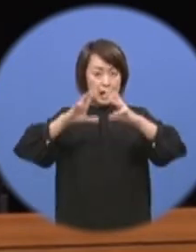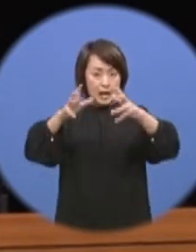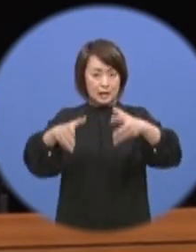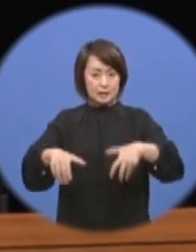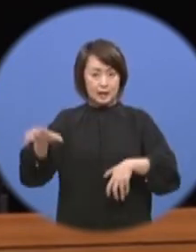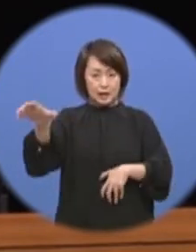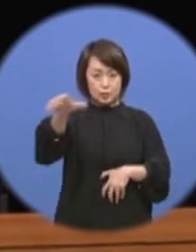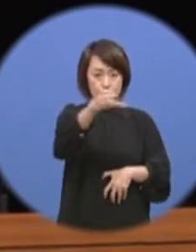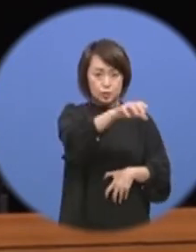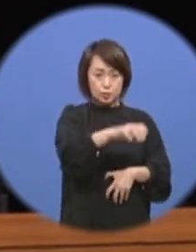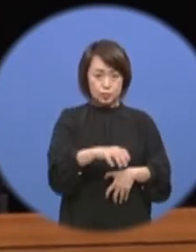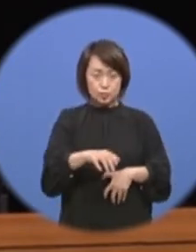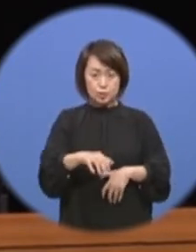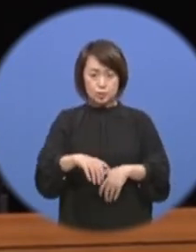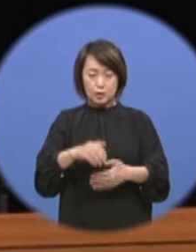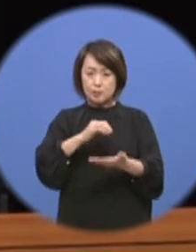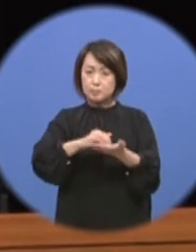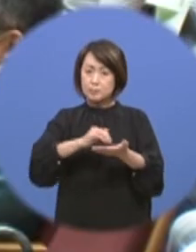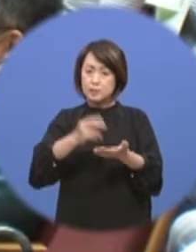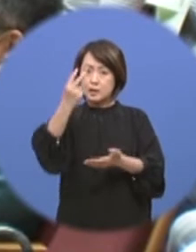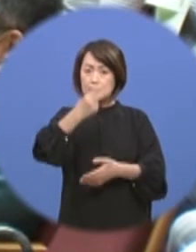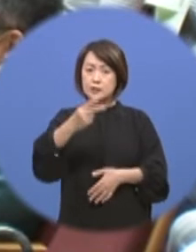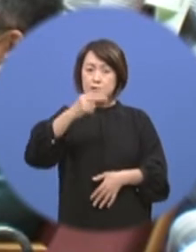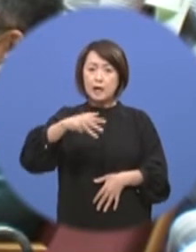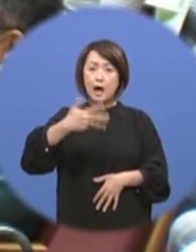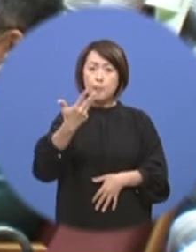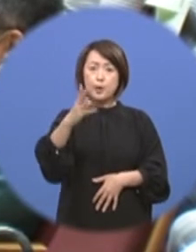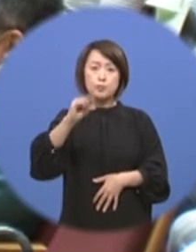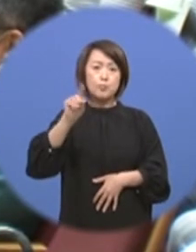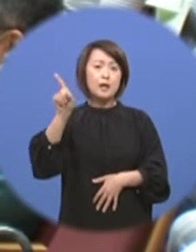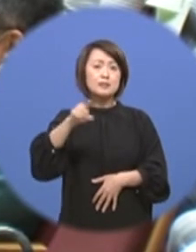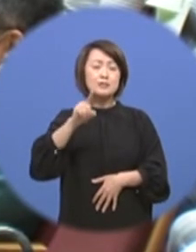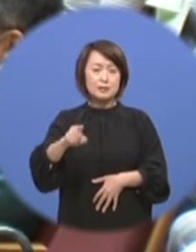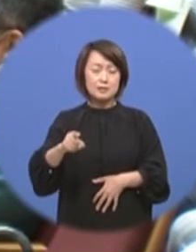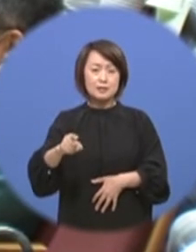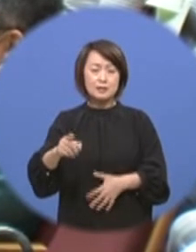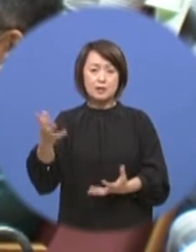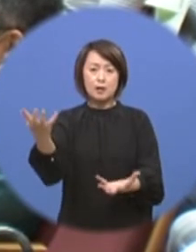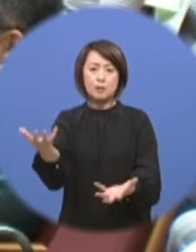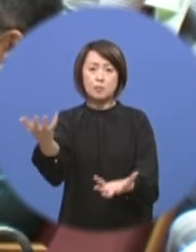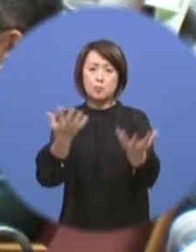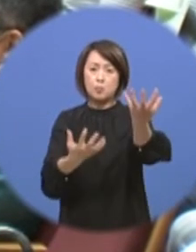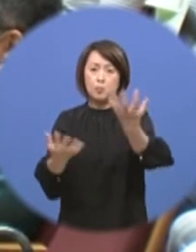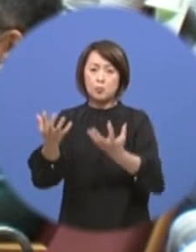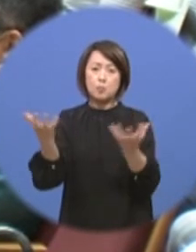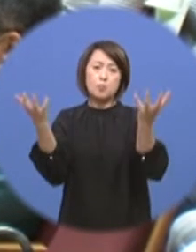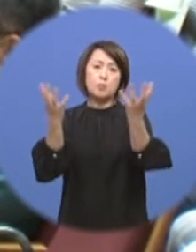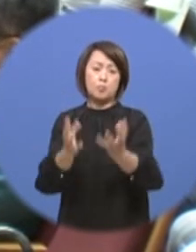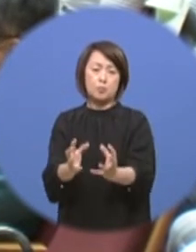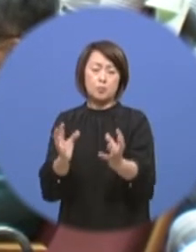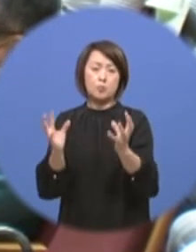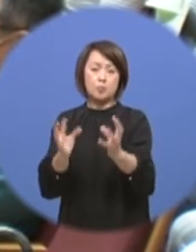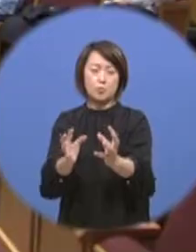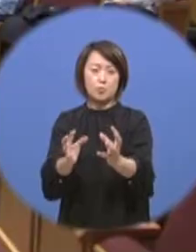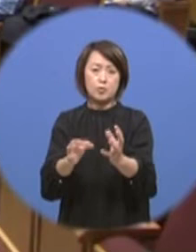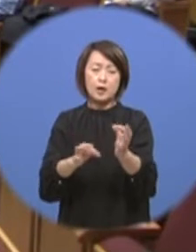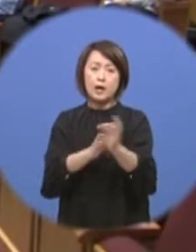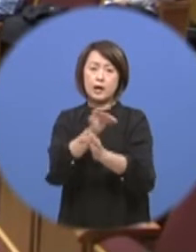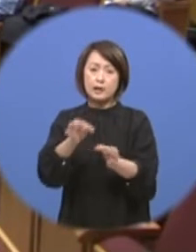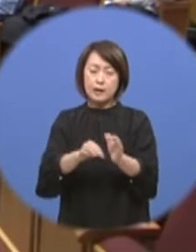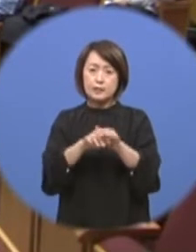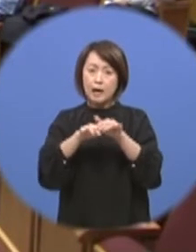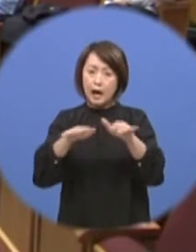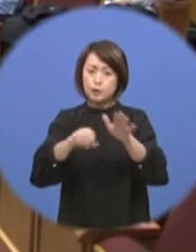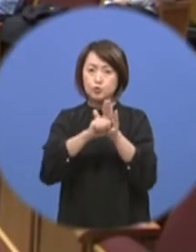から2800万の大方者が見込まれ経済吐く効果は